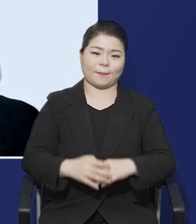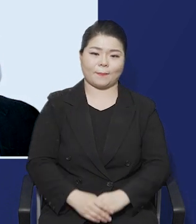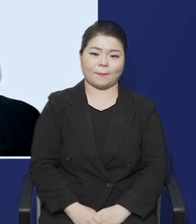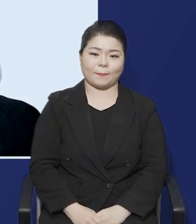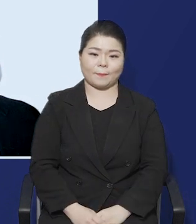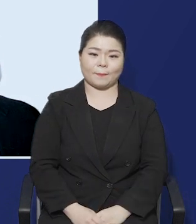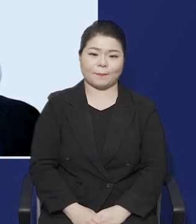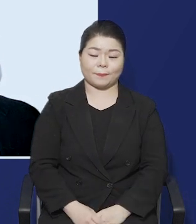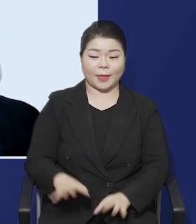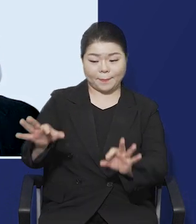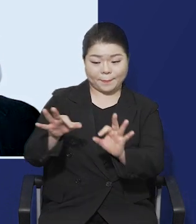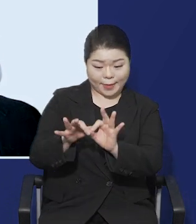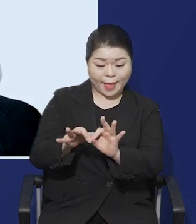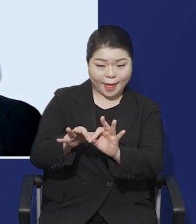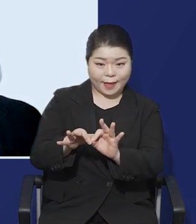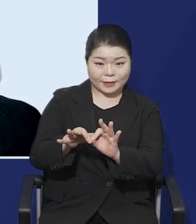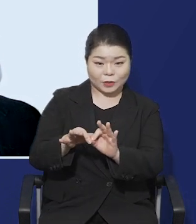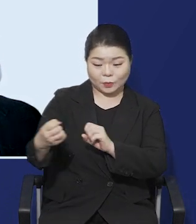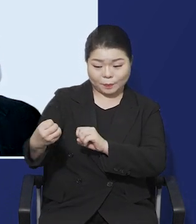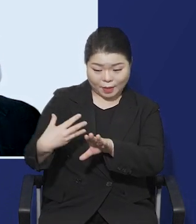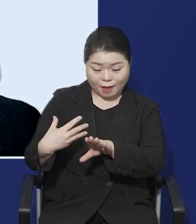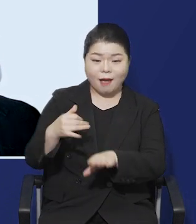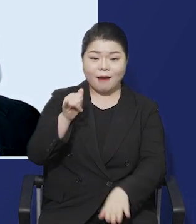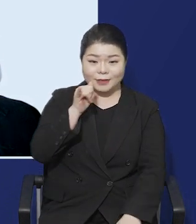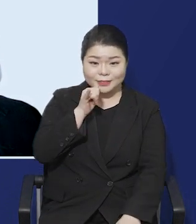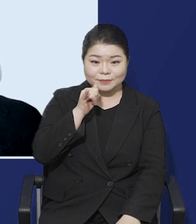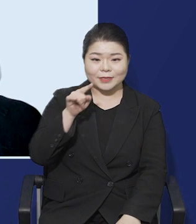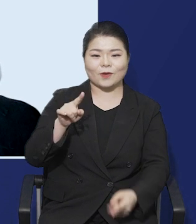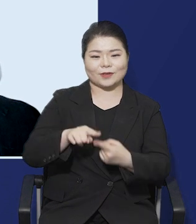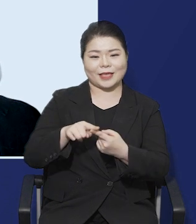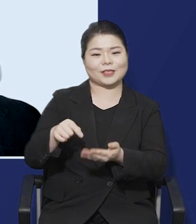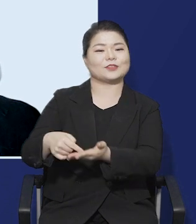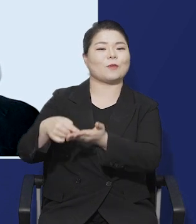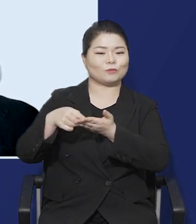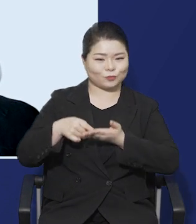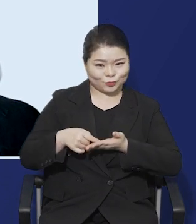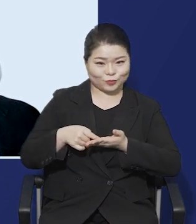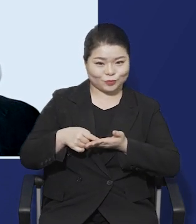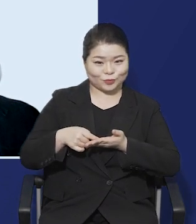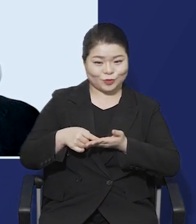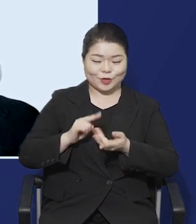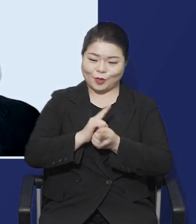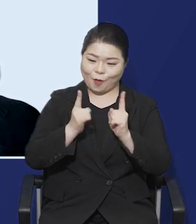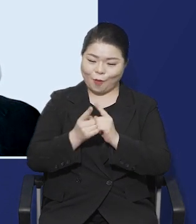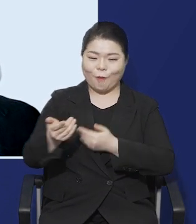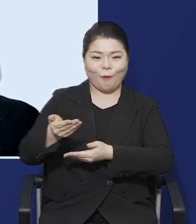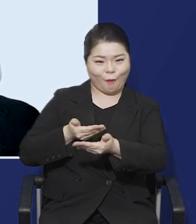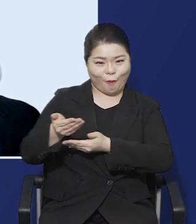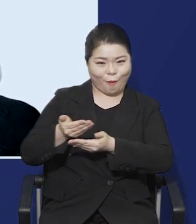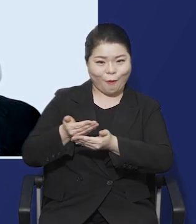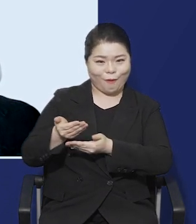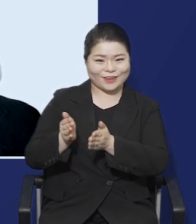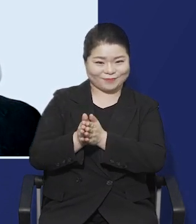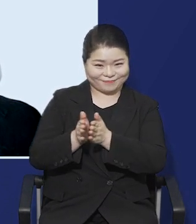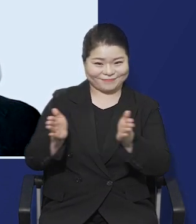그래서 일촌을 맺고 회신이 되면은 인콰이리를 접수하고 그거를 통해서 서로 간에 거래 관계를 풀 수